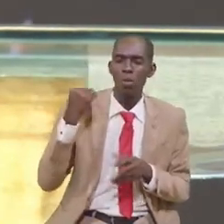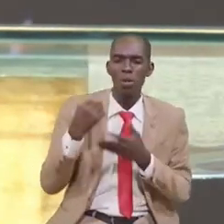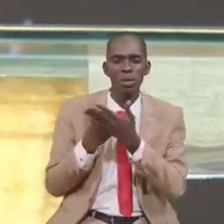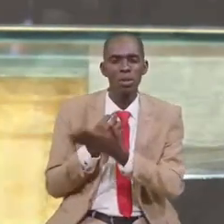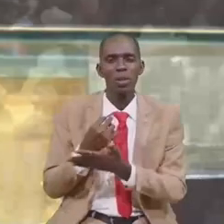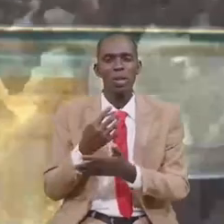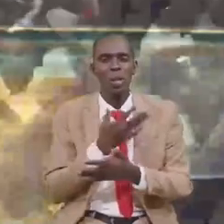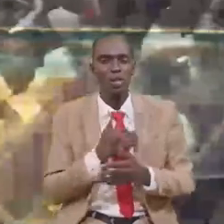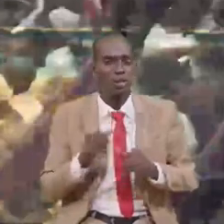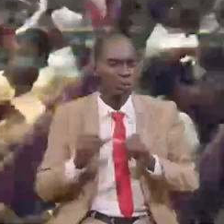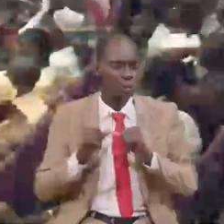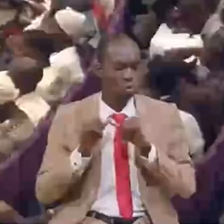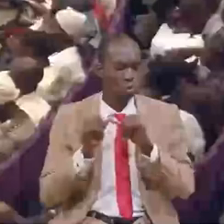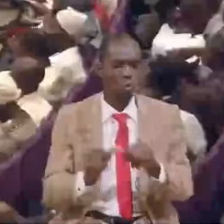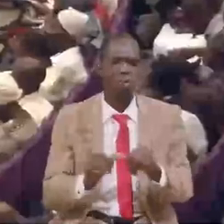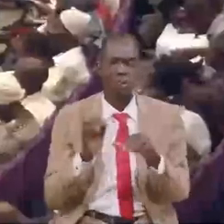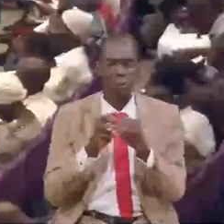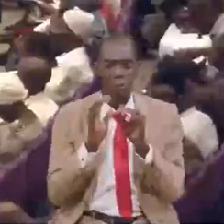Dieu.